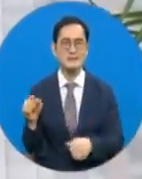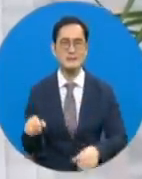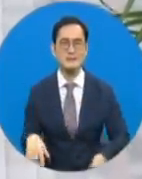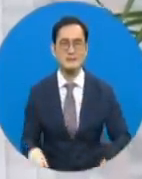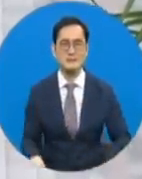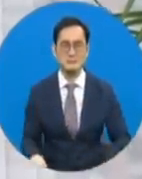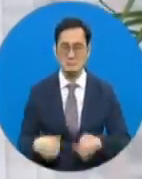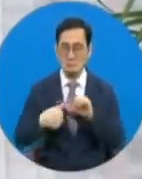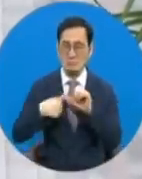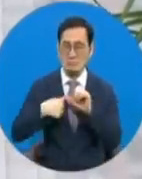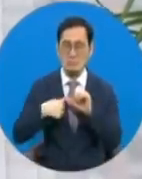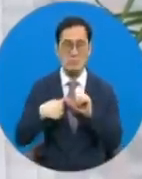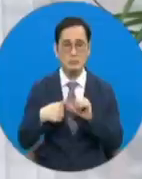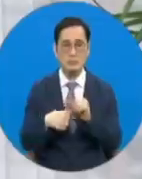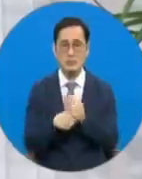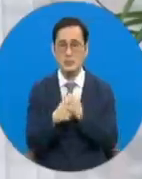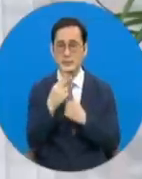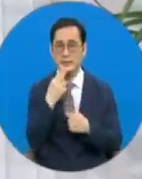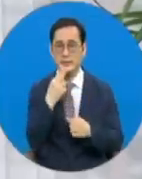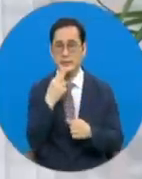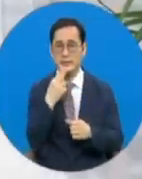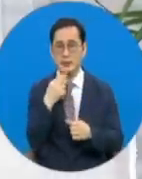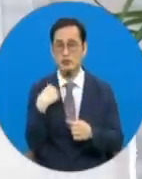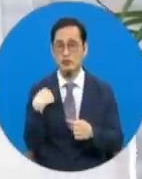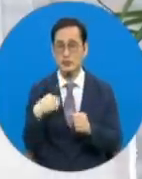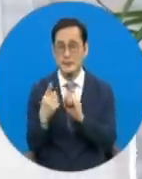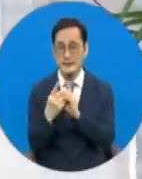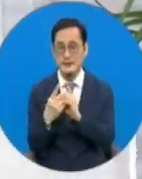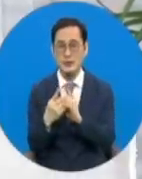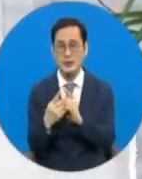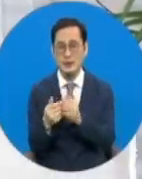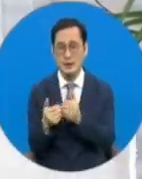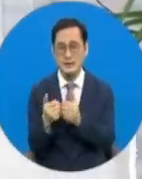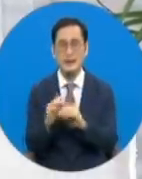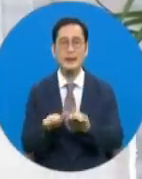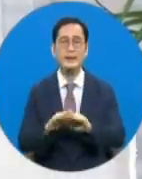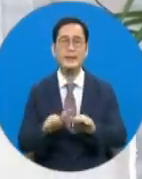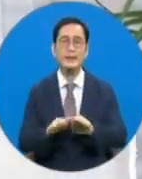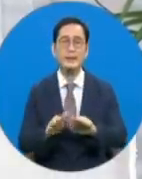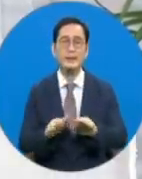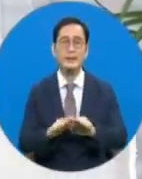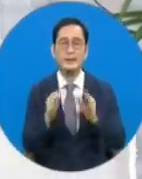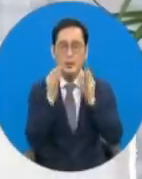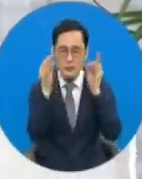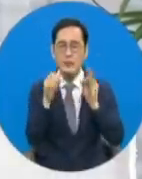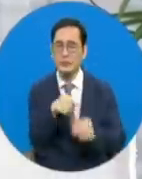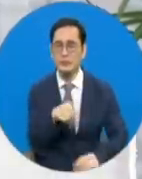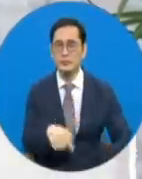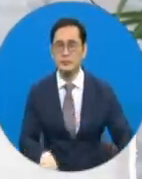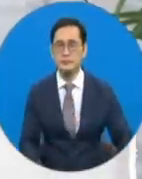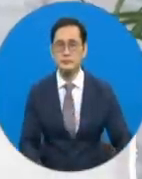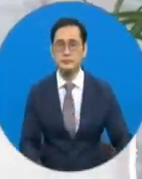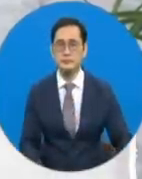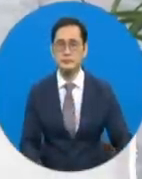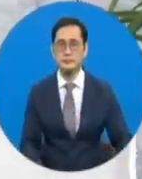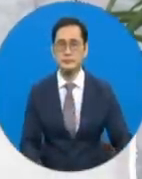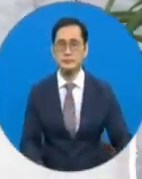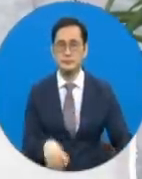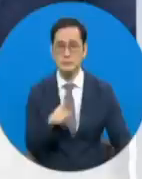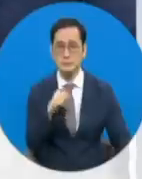게 있겠습니까? 저런 식으로라도 만나서 중국과의 관계를 풀어야 된다고 생각을 하는 것이고요. 얼마나 정부에서